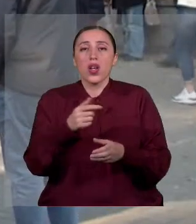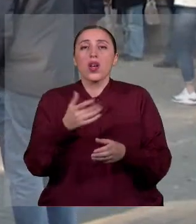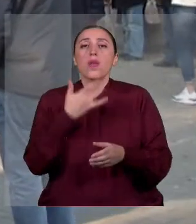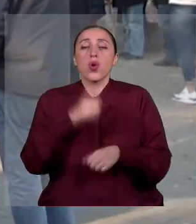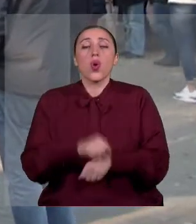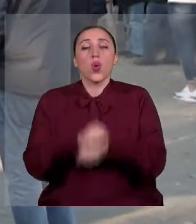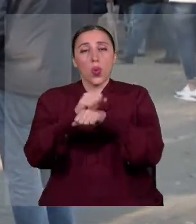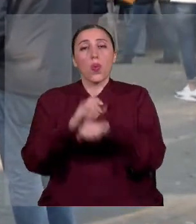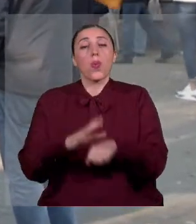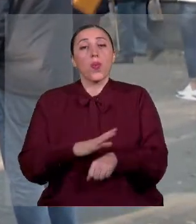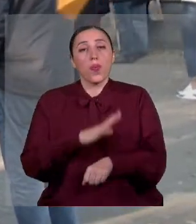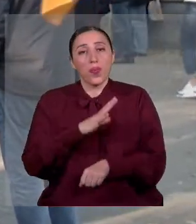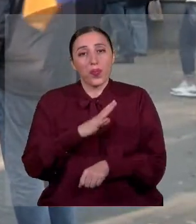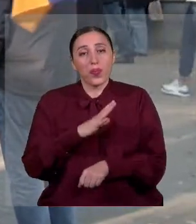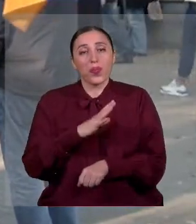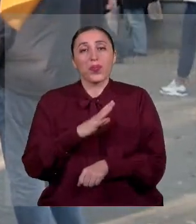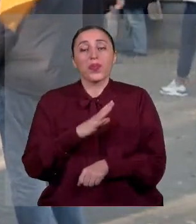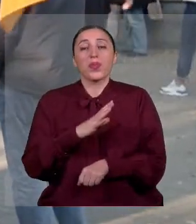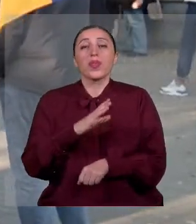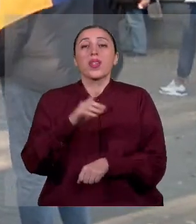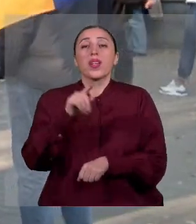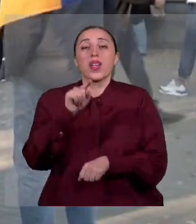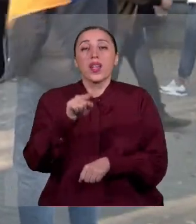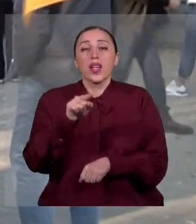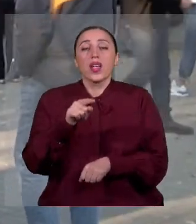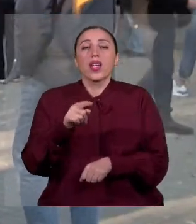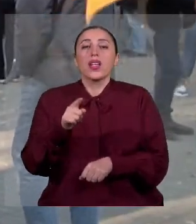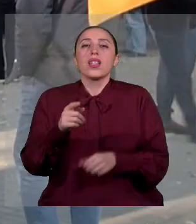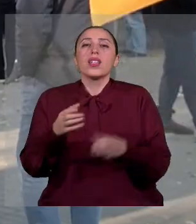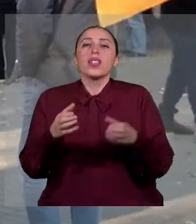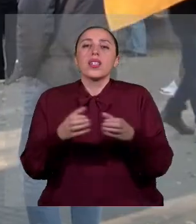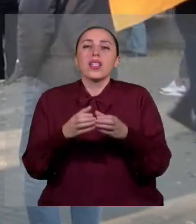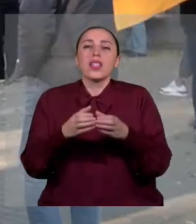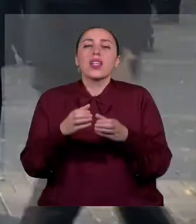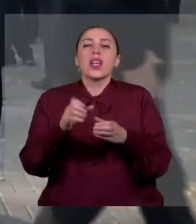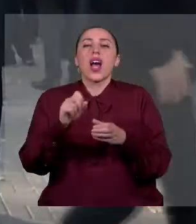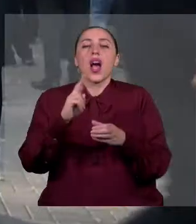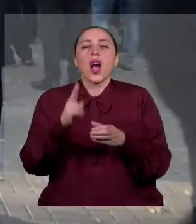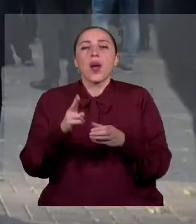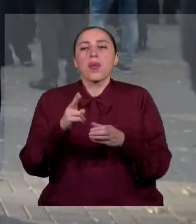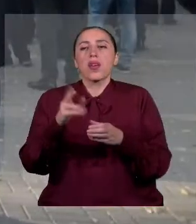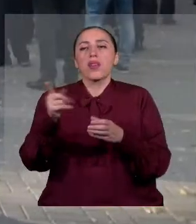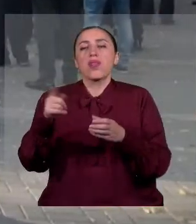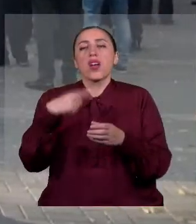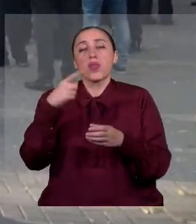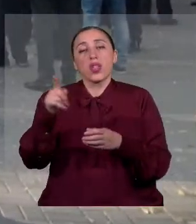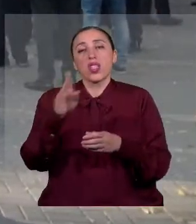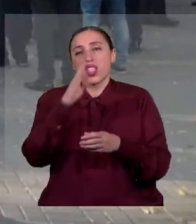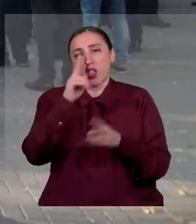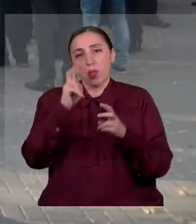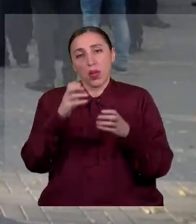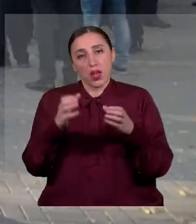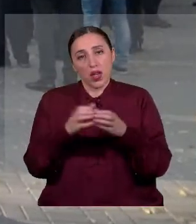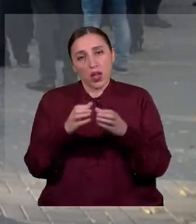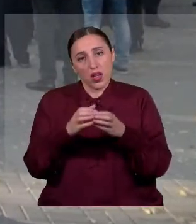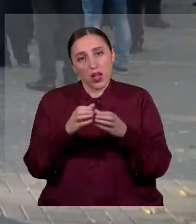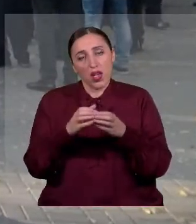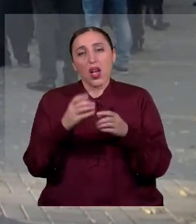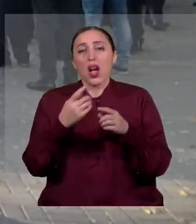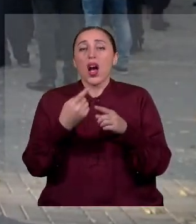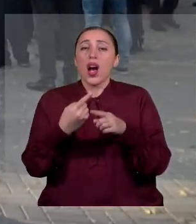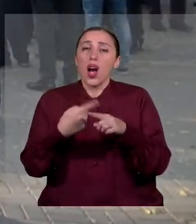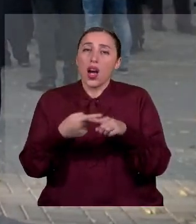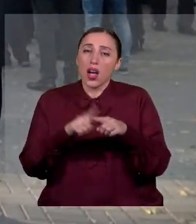անցկացնում։ Բևեռի ներկայացուցիչները ռազմական դաշինքը թշնամական կառույց են որակում, անհրաժեշտություն համարում այլ